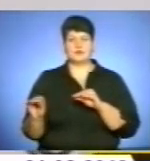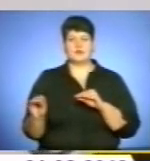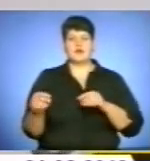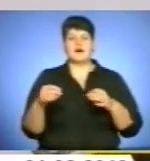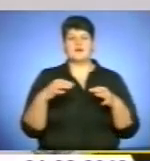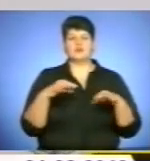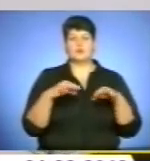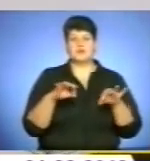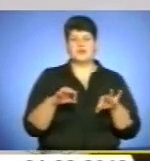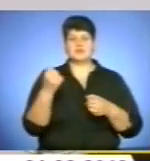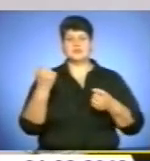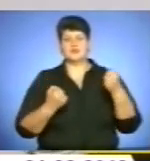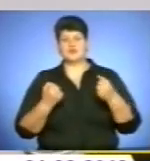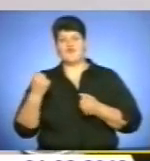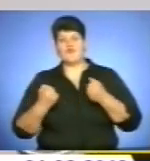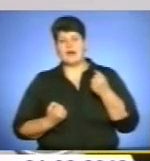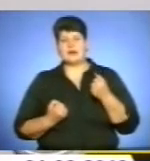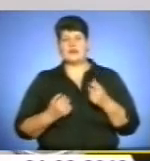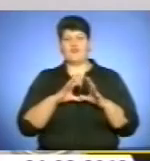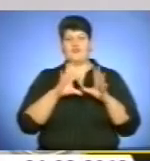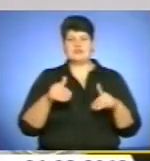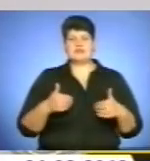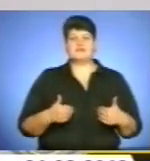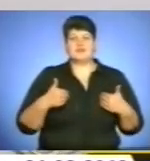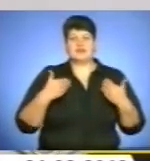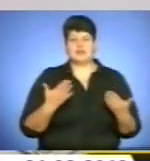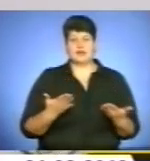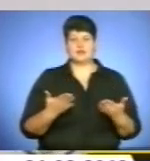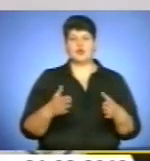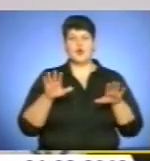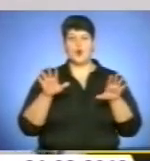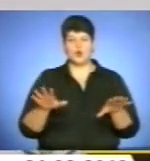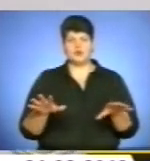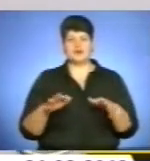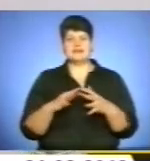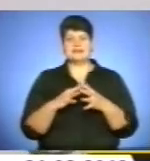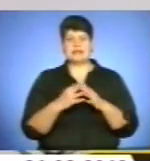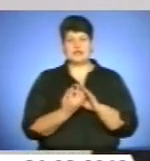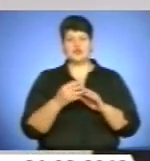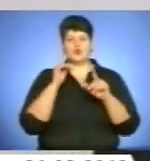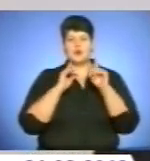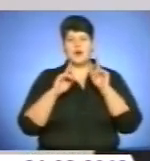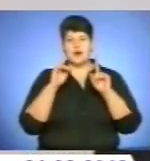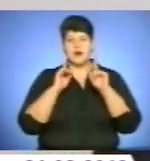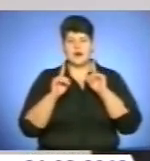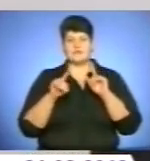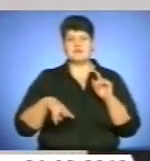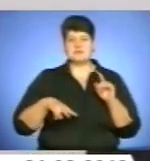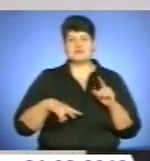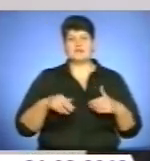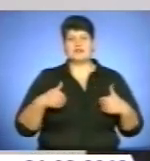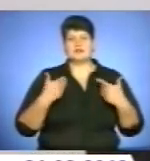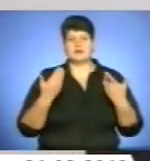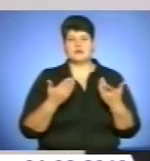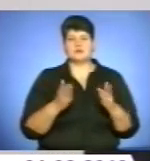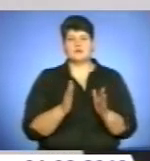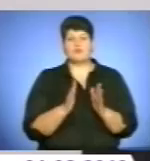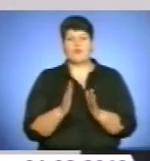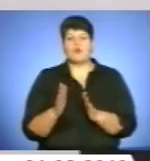автомобілісти, шофери, вони всі звертаються до голови селищної ради, в адміністрацію до нас звертаються із проханням